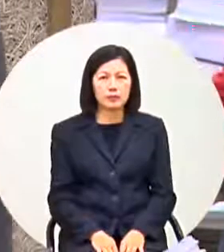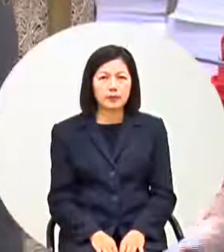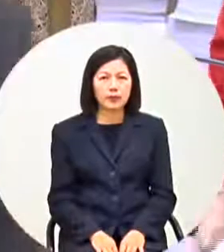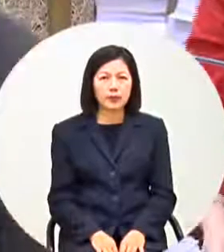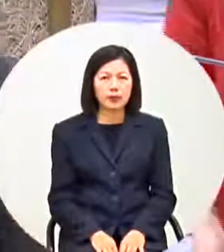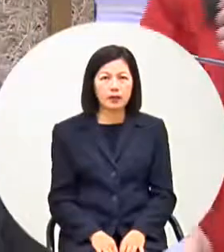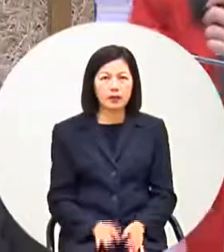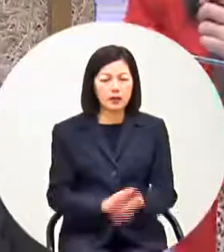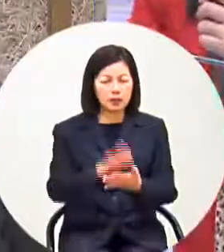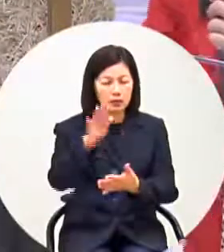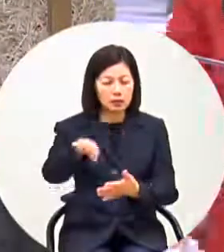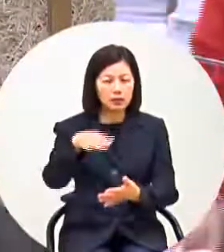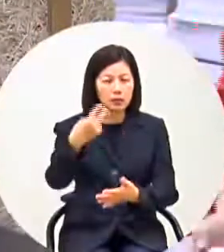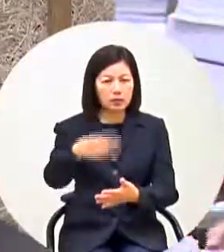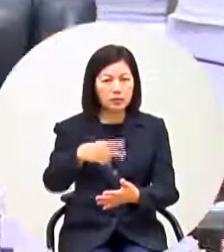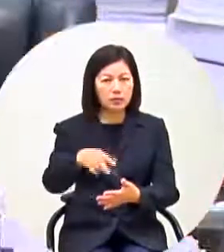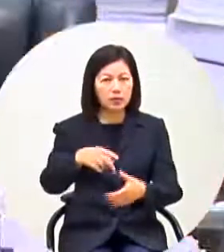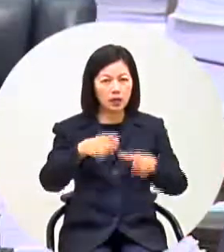书面回应？